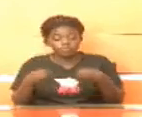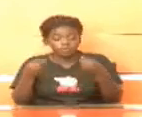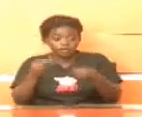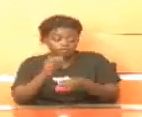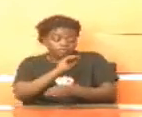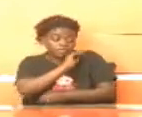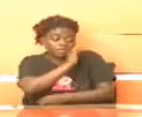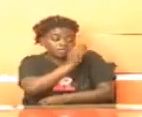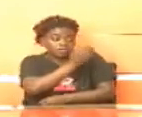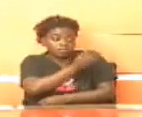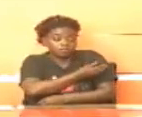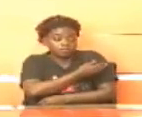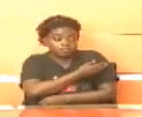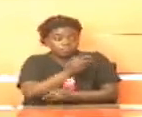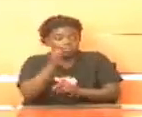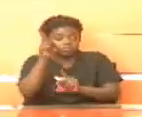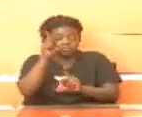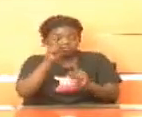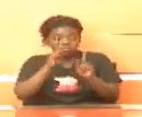mubiri gw'omuntu.